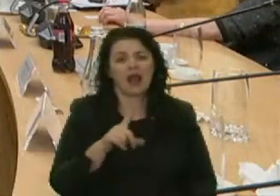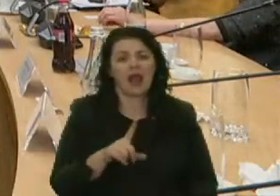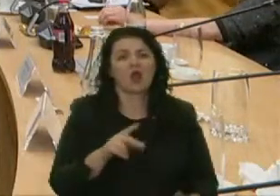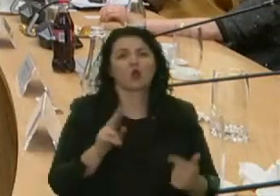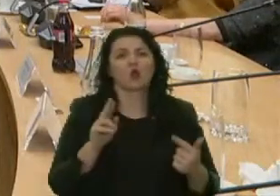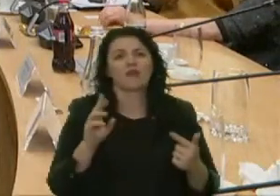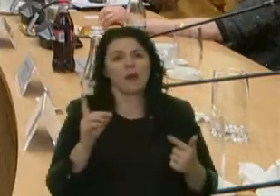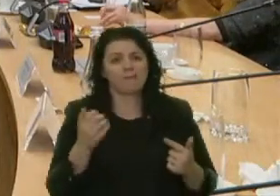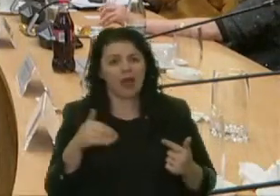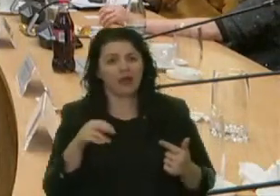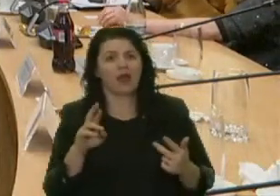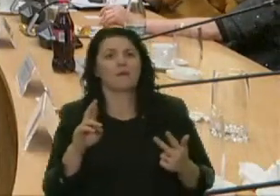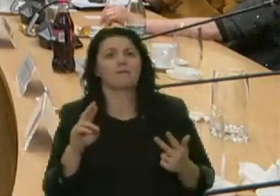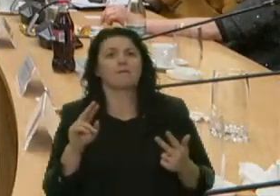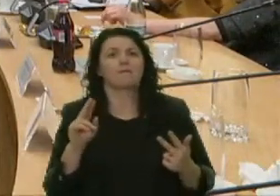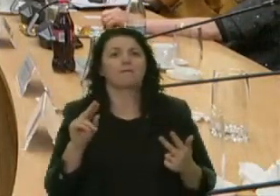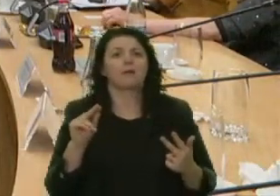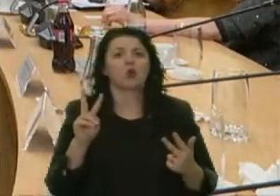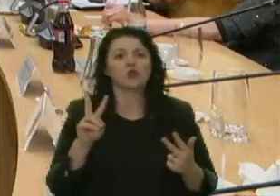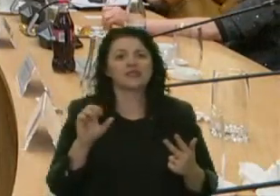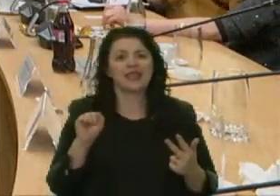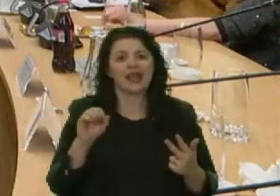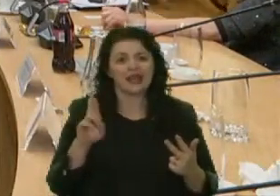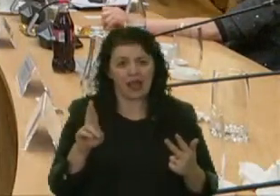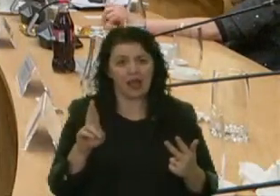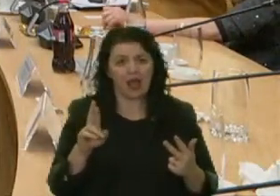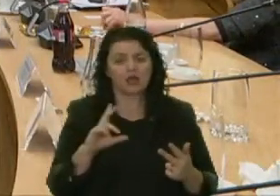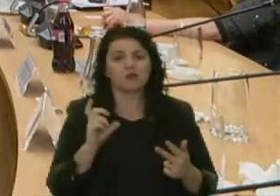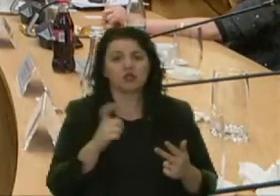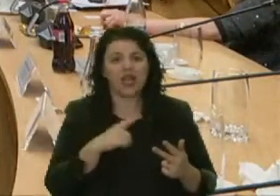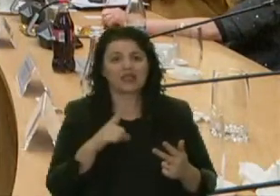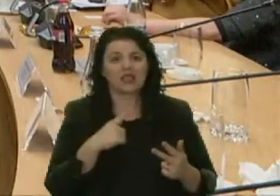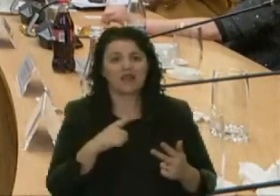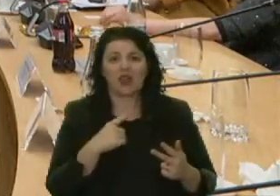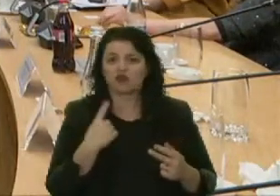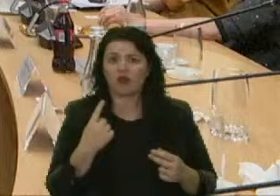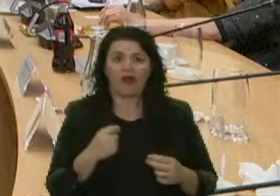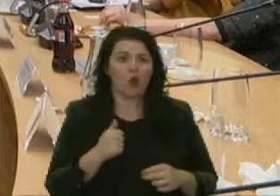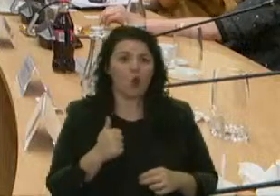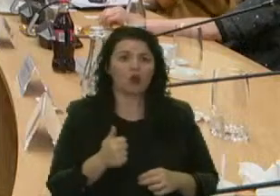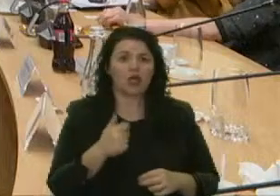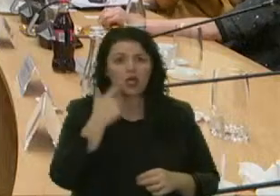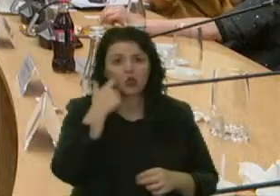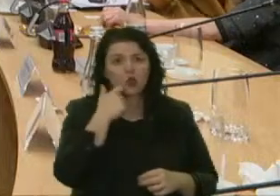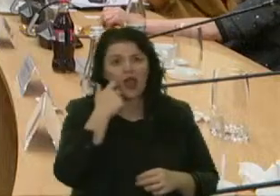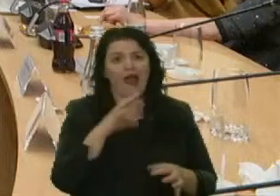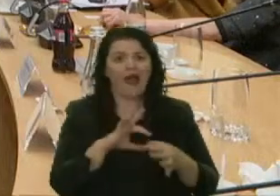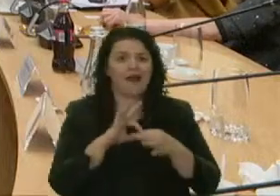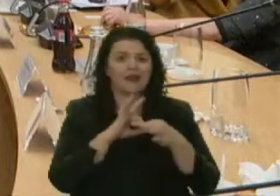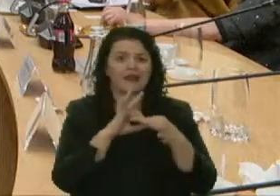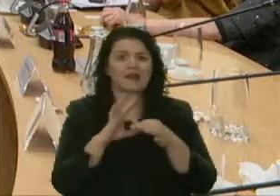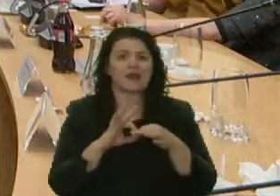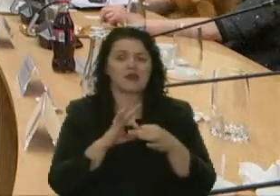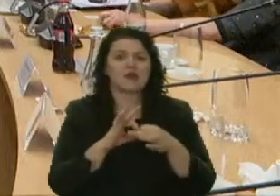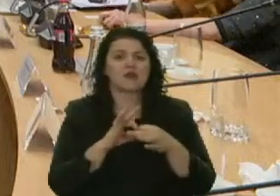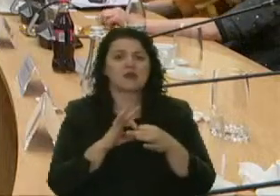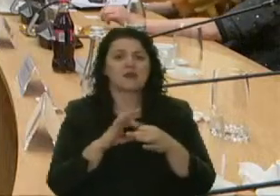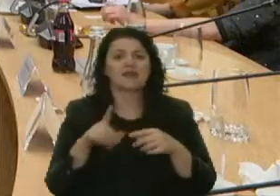dmr ul cu PSD ul cu usr ul ar putea să fie ceva unic în Cluj ar putea să existe o alianță